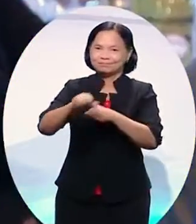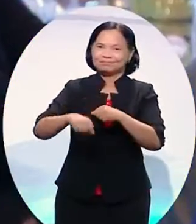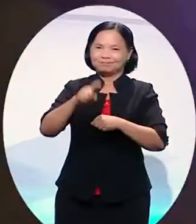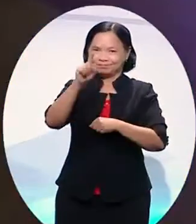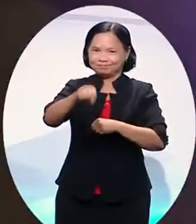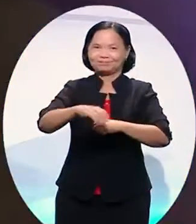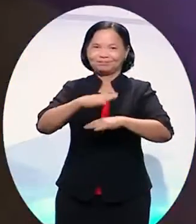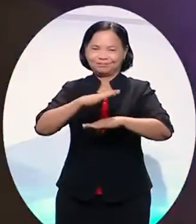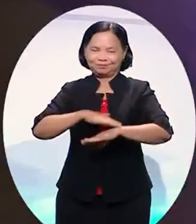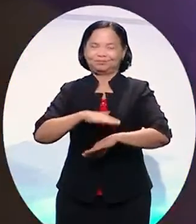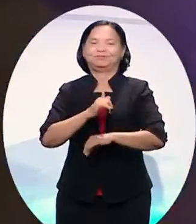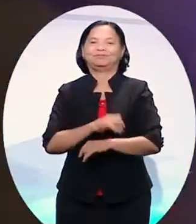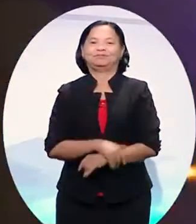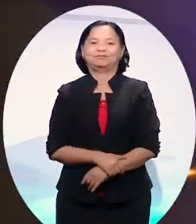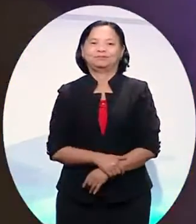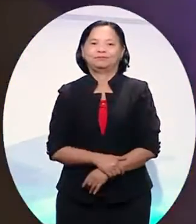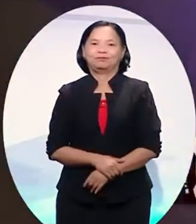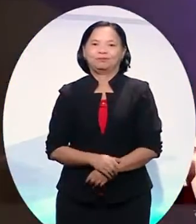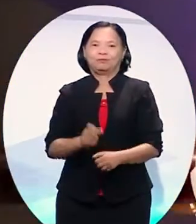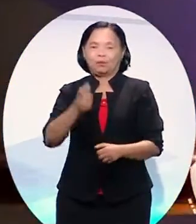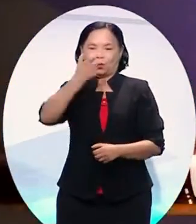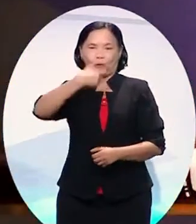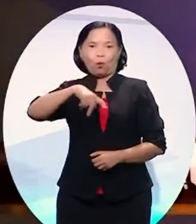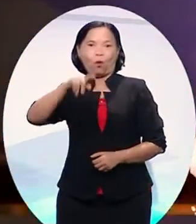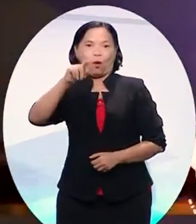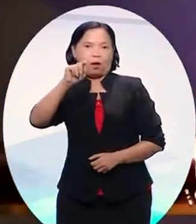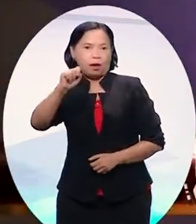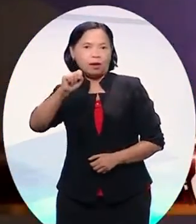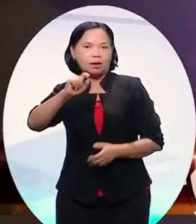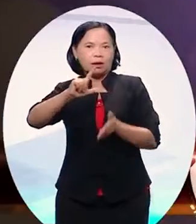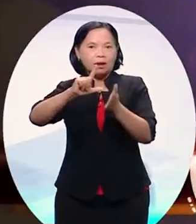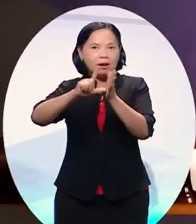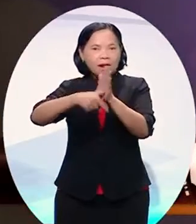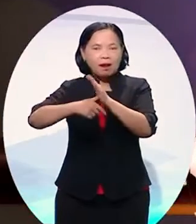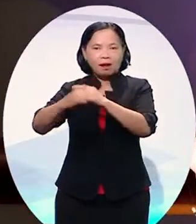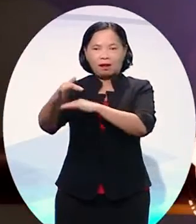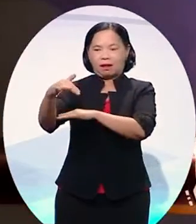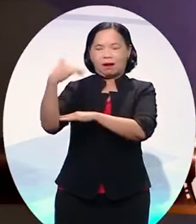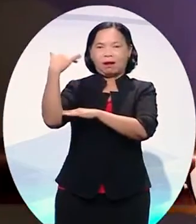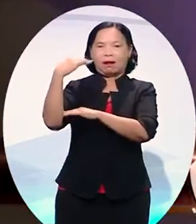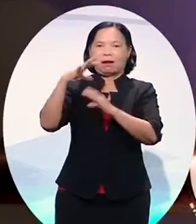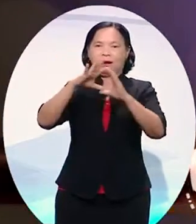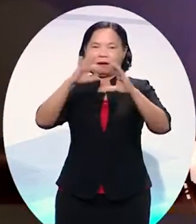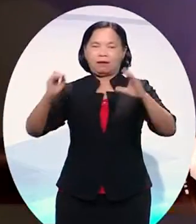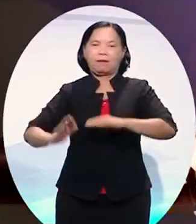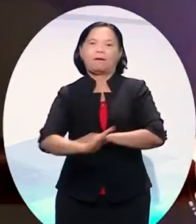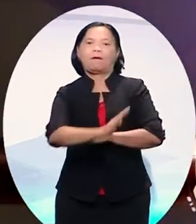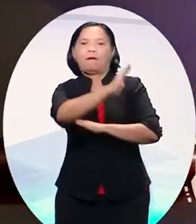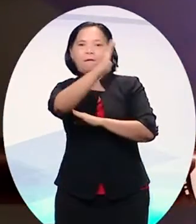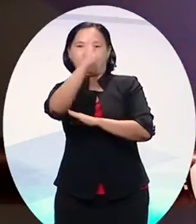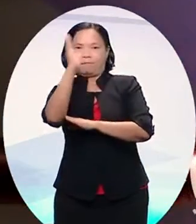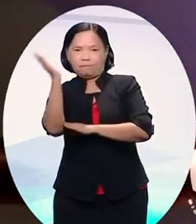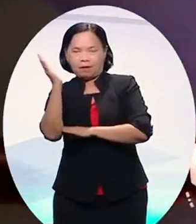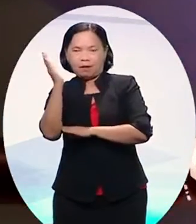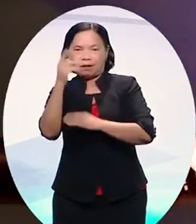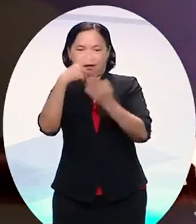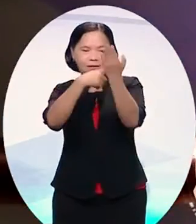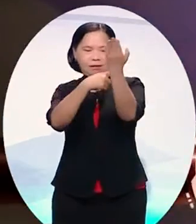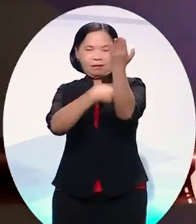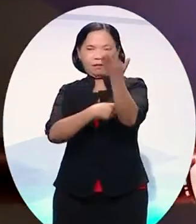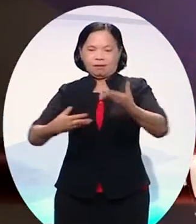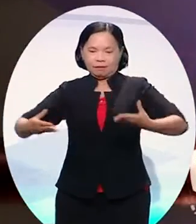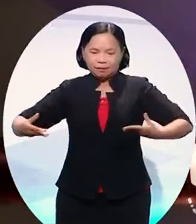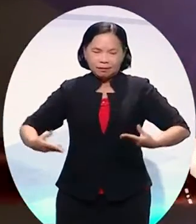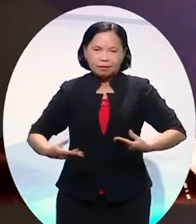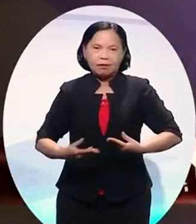quả. Tập đoàn Winvest Global trong thời gian tới sẽ thành lập công ty phát triển hệ thống lượng tử về danh mục đầu tư hệ